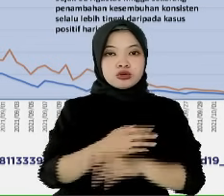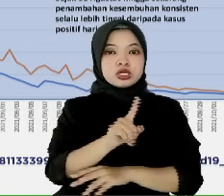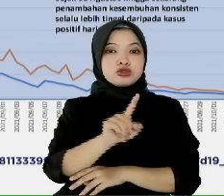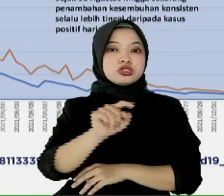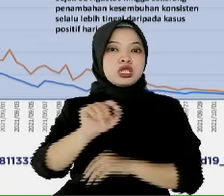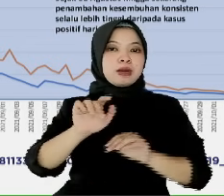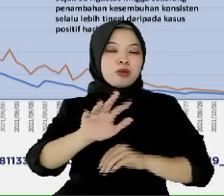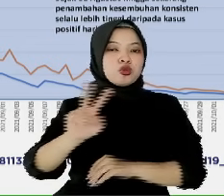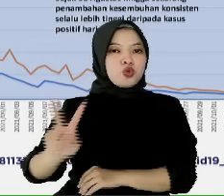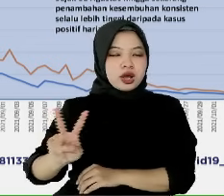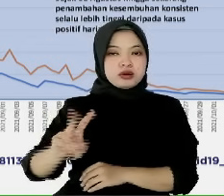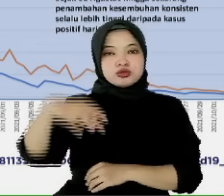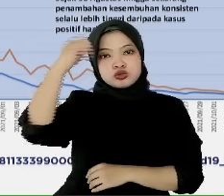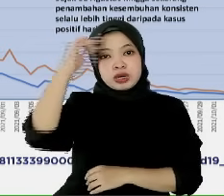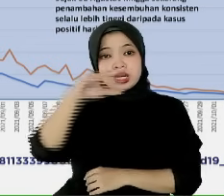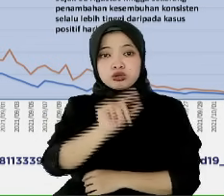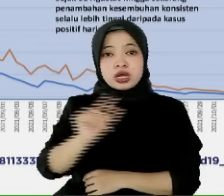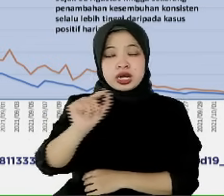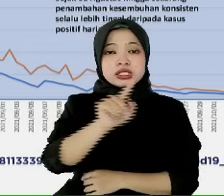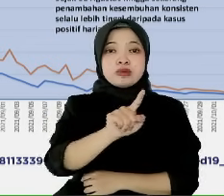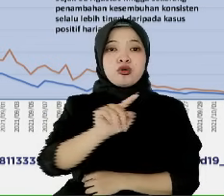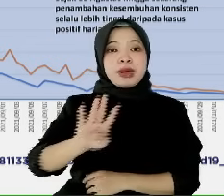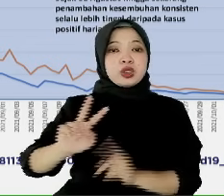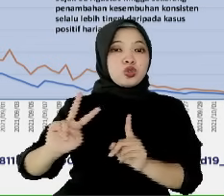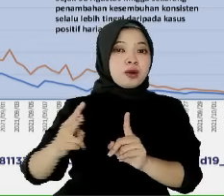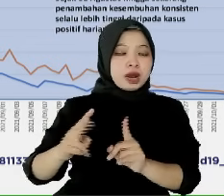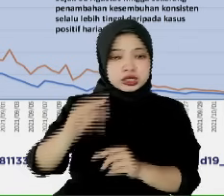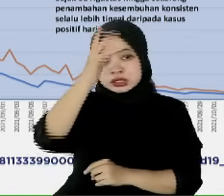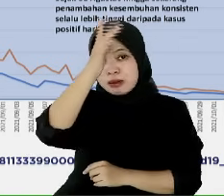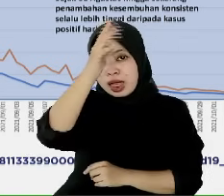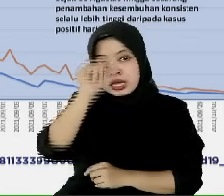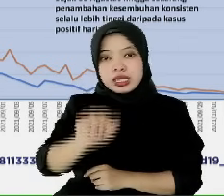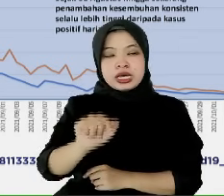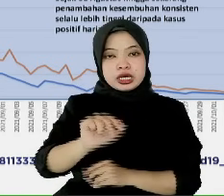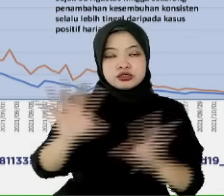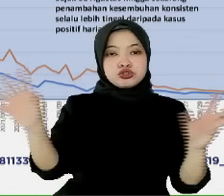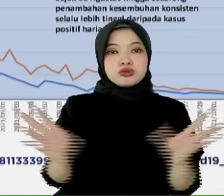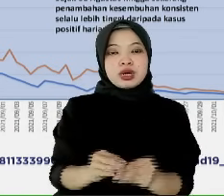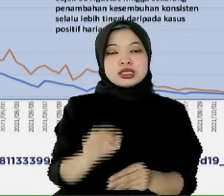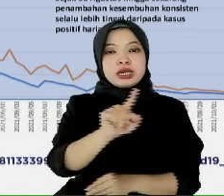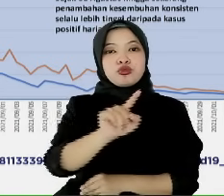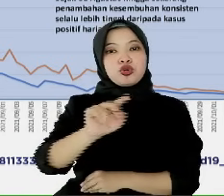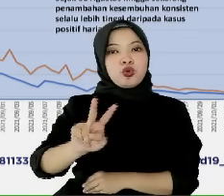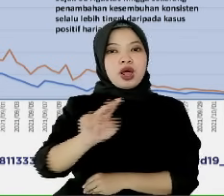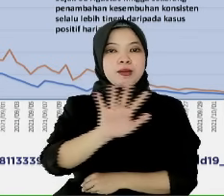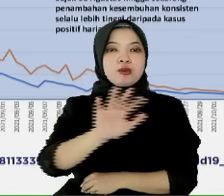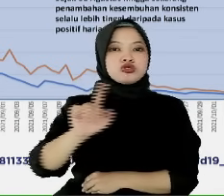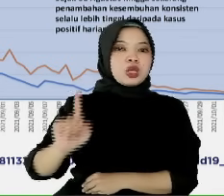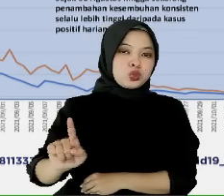1.652, Sumatera Utara 1.412, dan Bali 1.251.